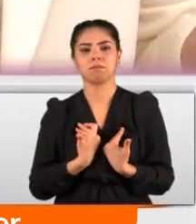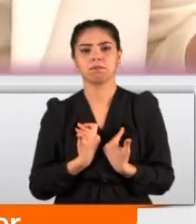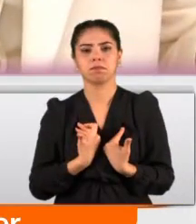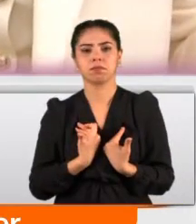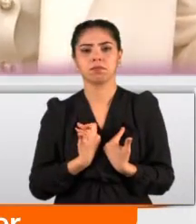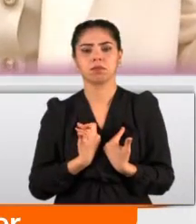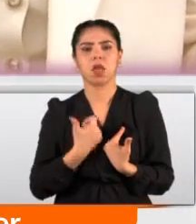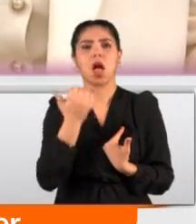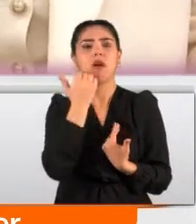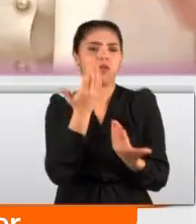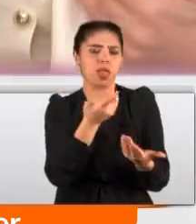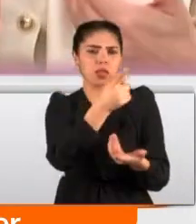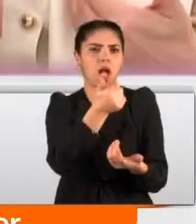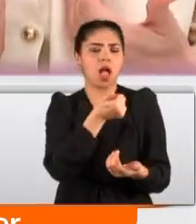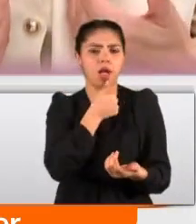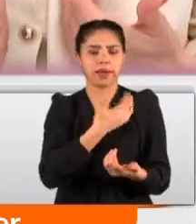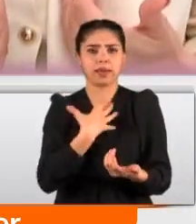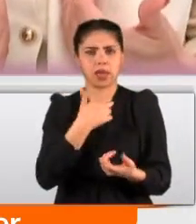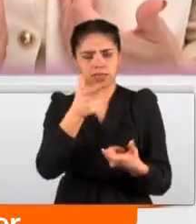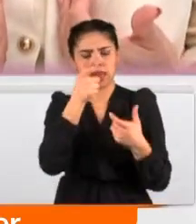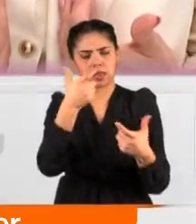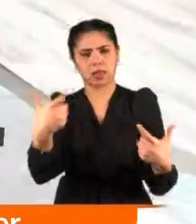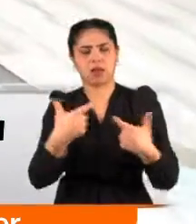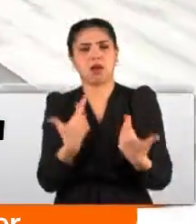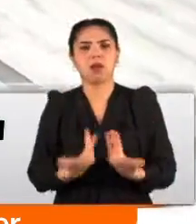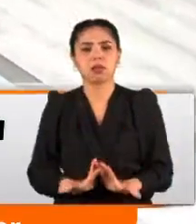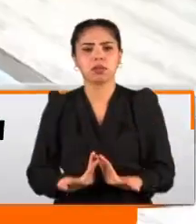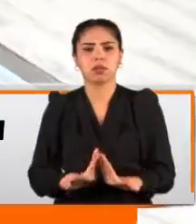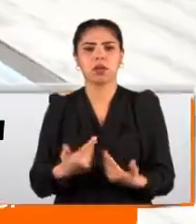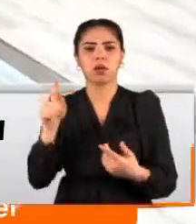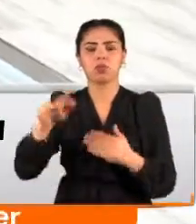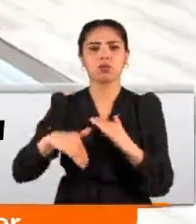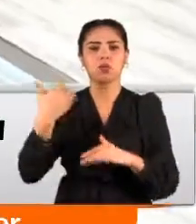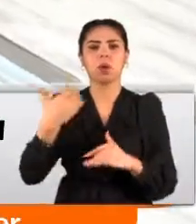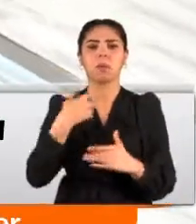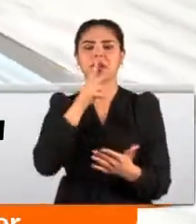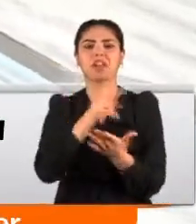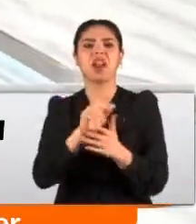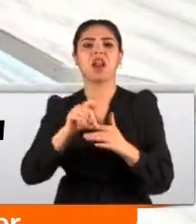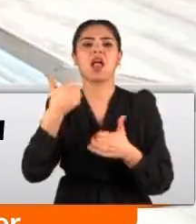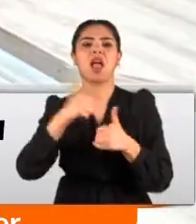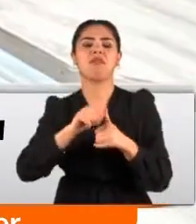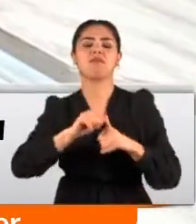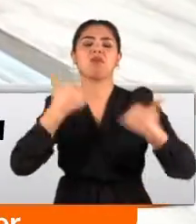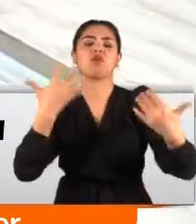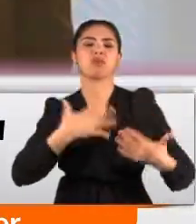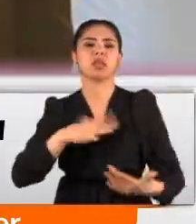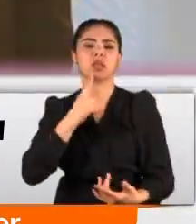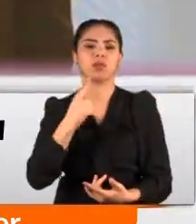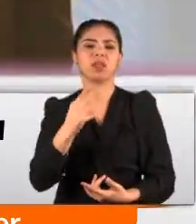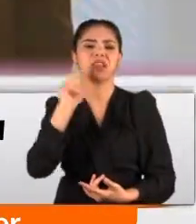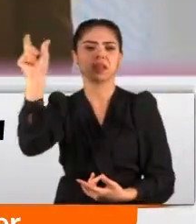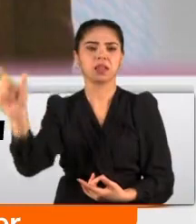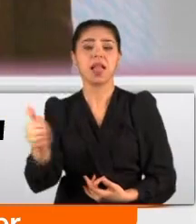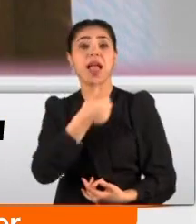şimdi affedersiniz, oraya erkeksiniz anladım. De nefsinize sahip çıkarsınız. Songül teyze bu saatten sonra ben kararlıyım, bu evliliği bitireceğim diyor.